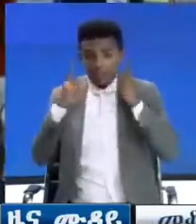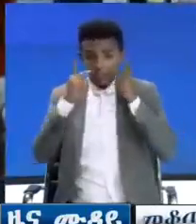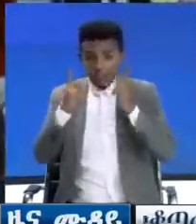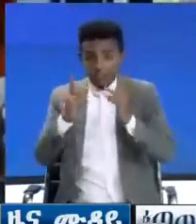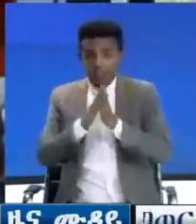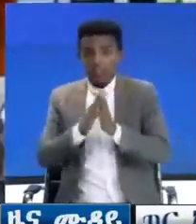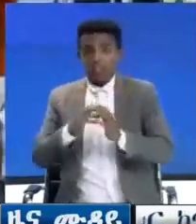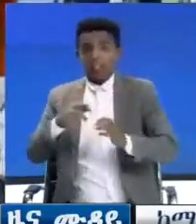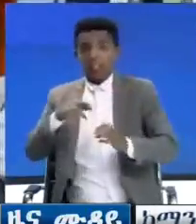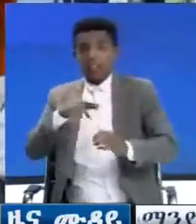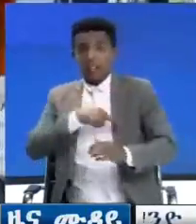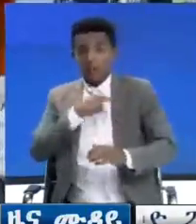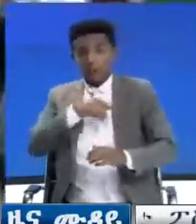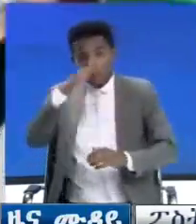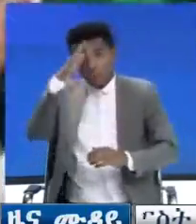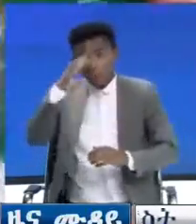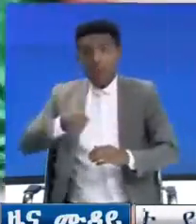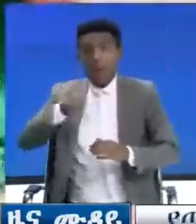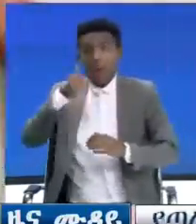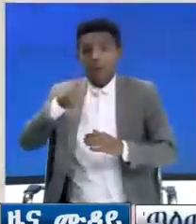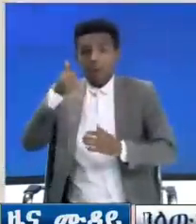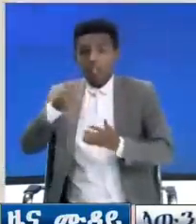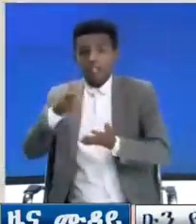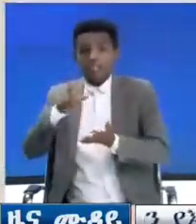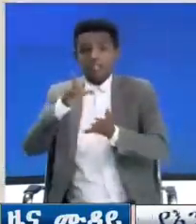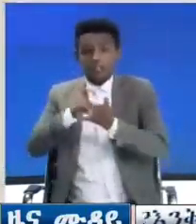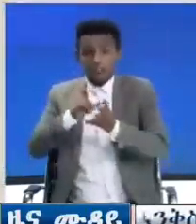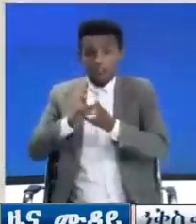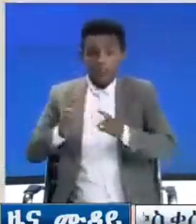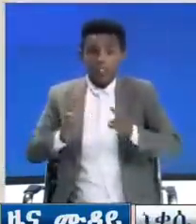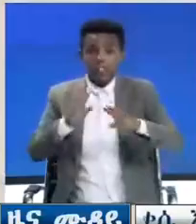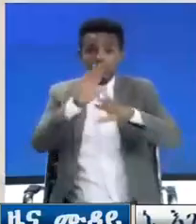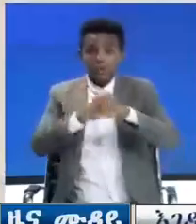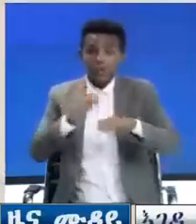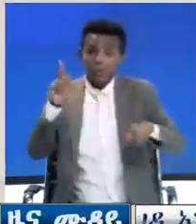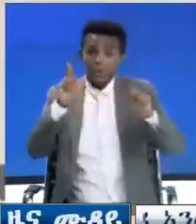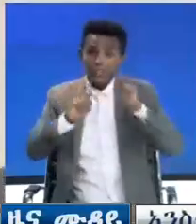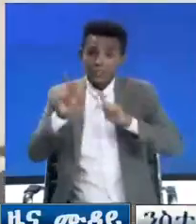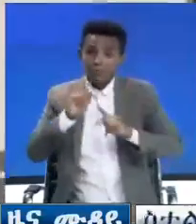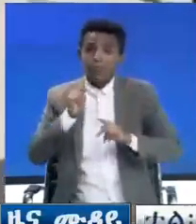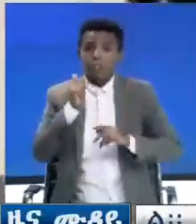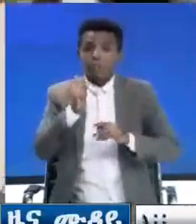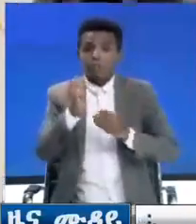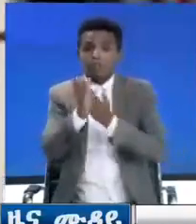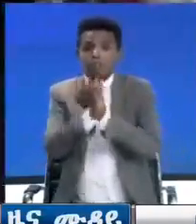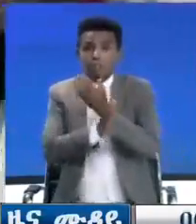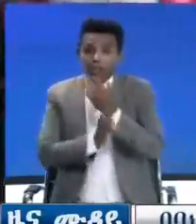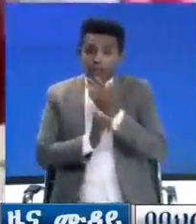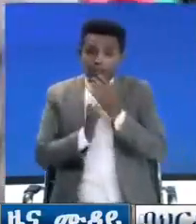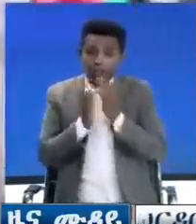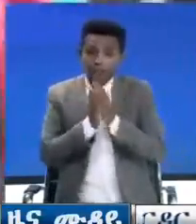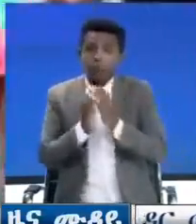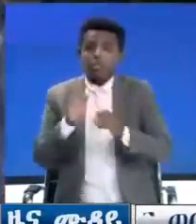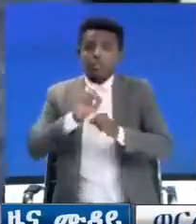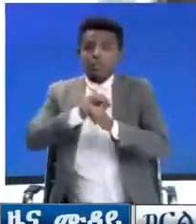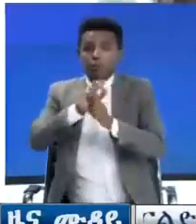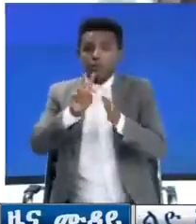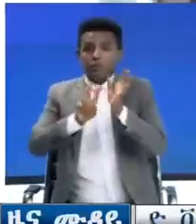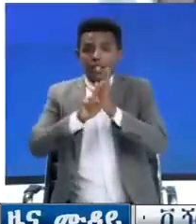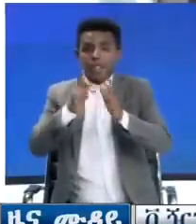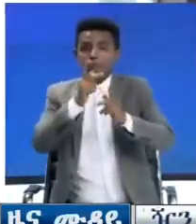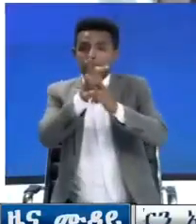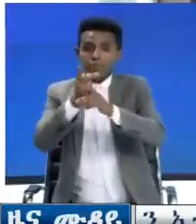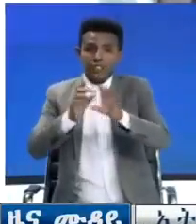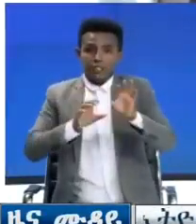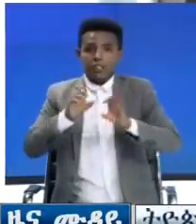አባቶች በከተማዋ ዋና ዋና ጎዳናዎች ላይ በመዘዋወር ህብረተሰቡ ራሱን ቤተሰቡንና ሀገሩን ከኮሮና ቫይረስ እንዲጠብቅ አስተምረዋል።